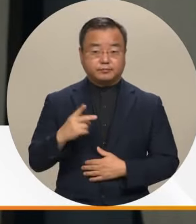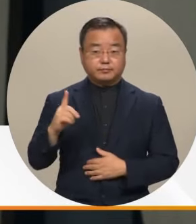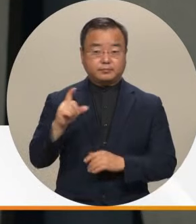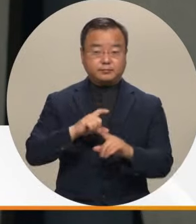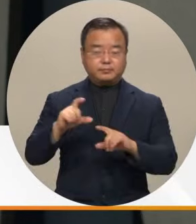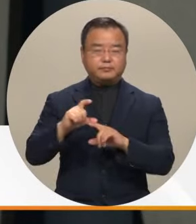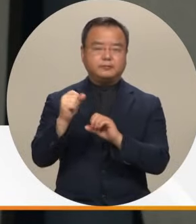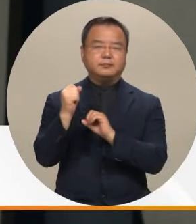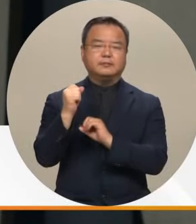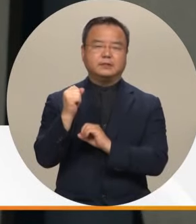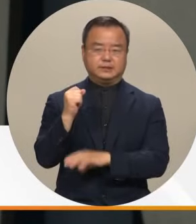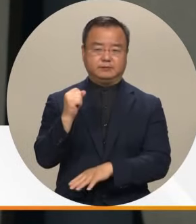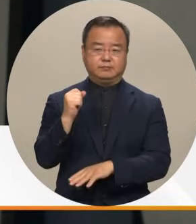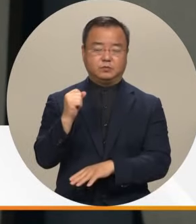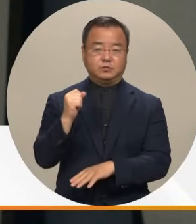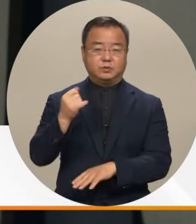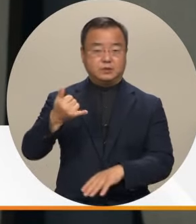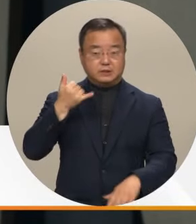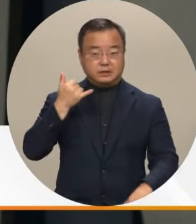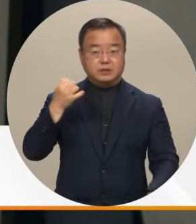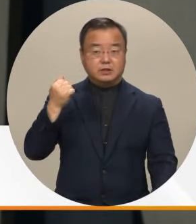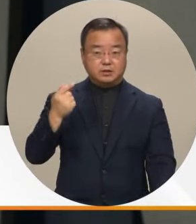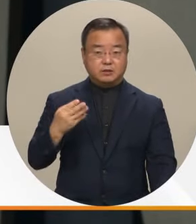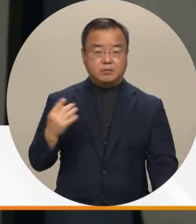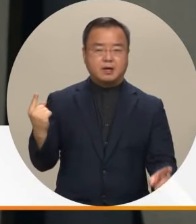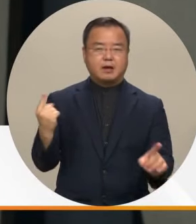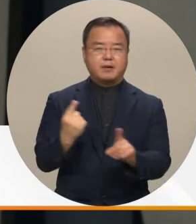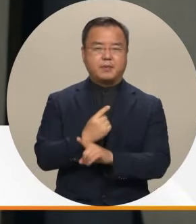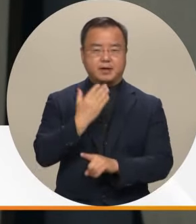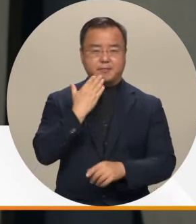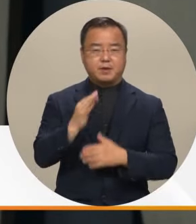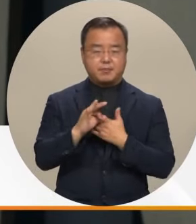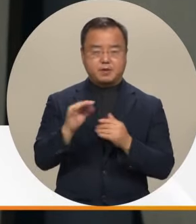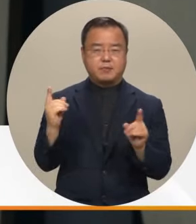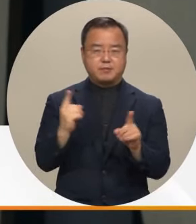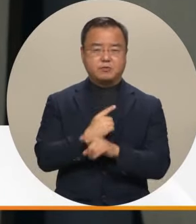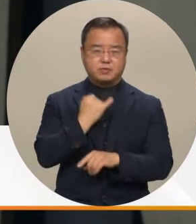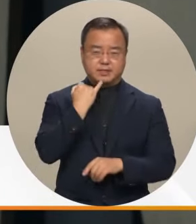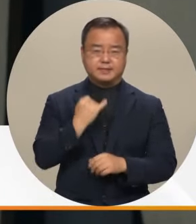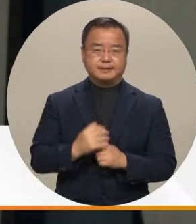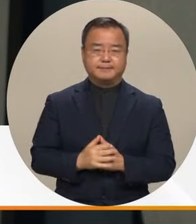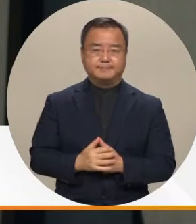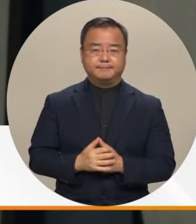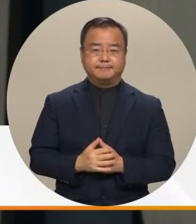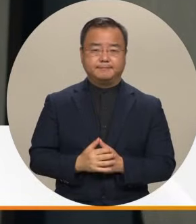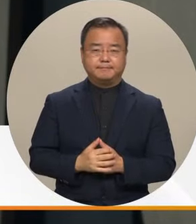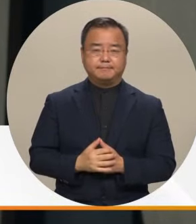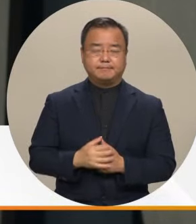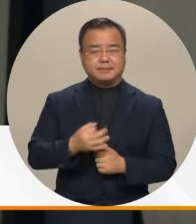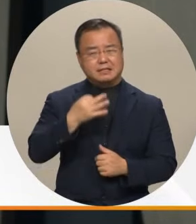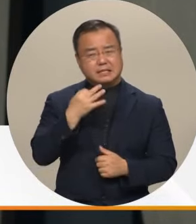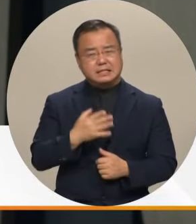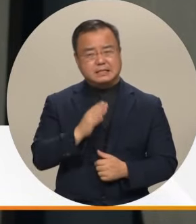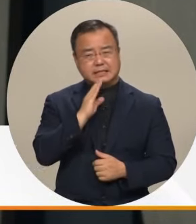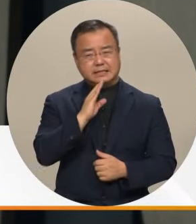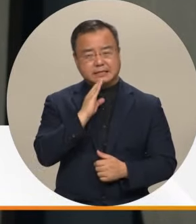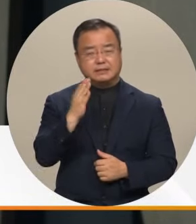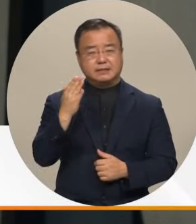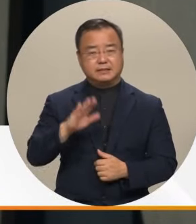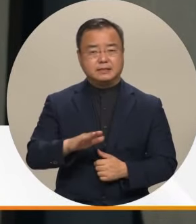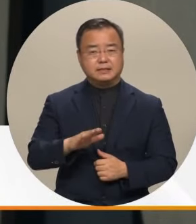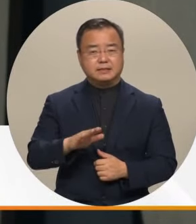근본적인 건데 최소한 전화번호는 바꿀 수 있으면 바꾸는게 제일 좋습니다 아 그렇습니다네 굉장히 힘들지만 그게